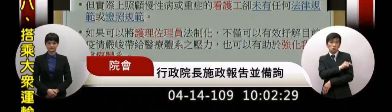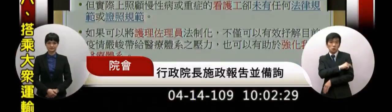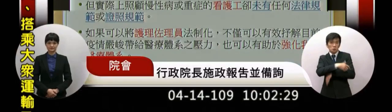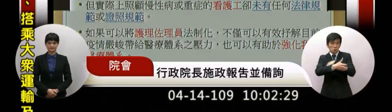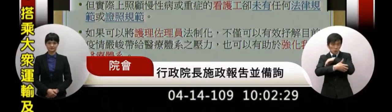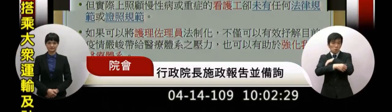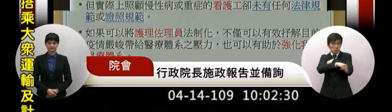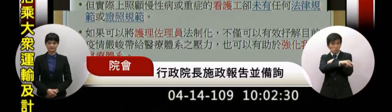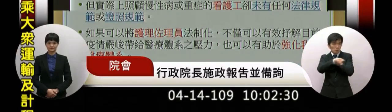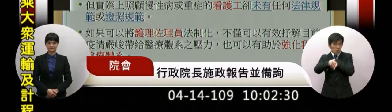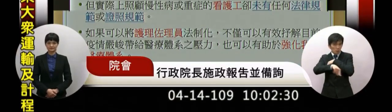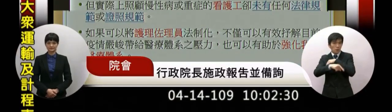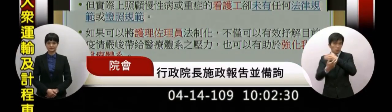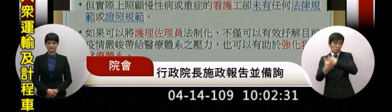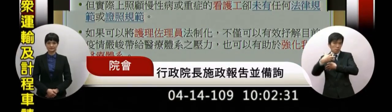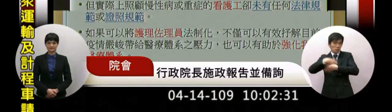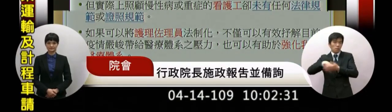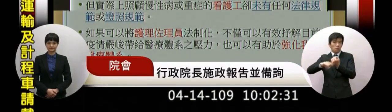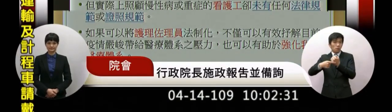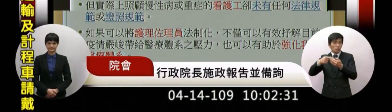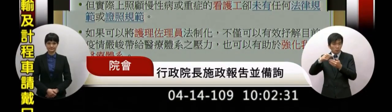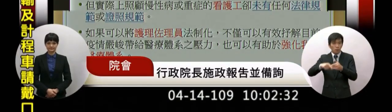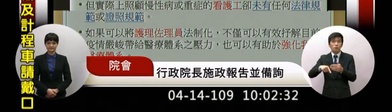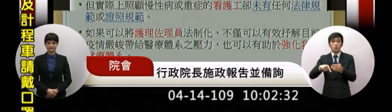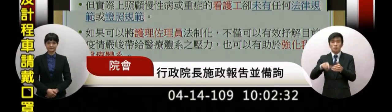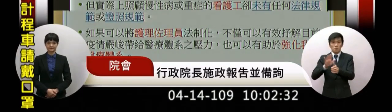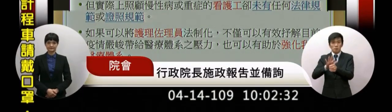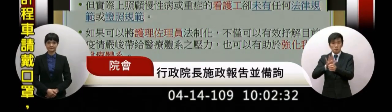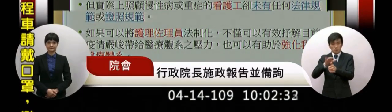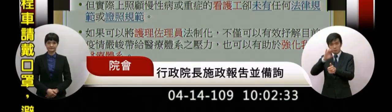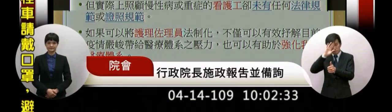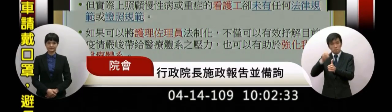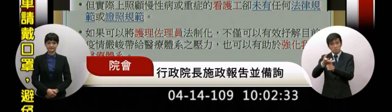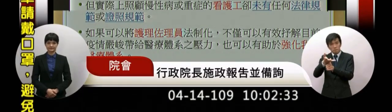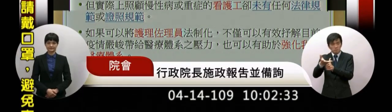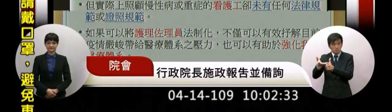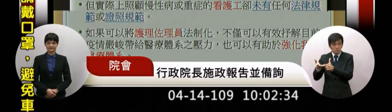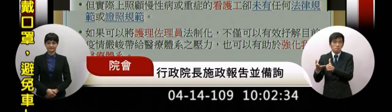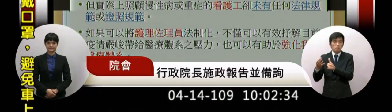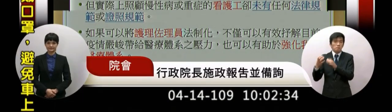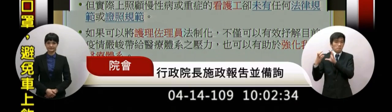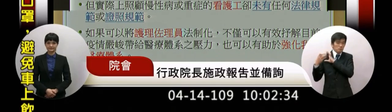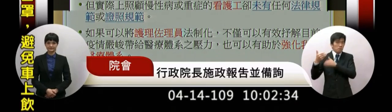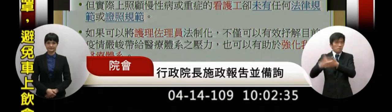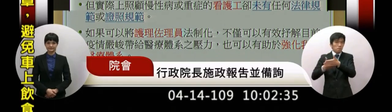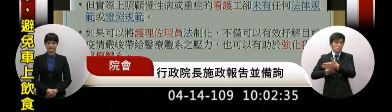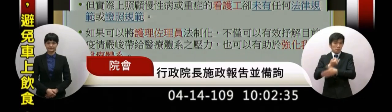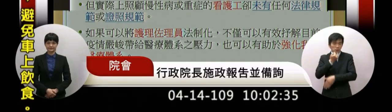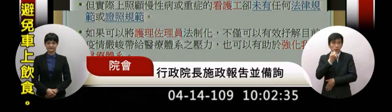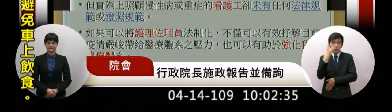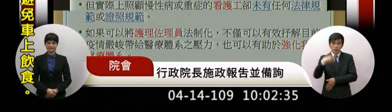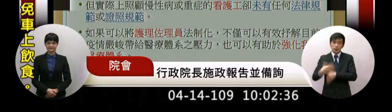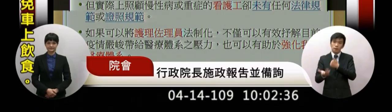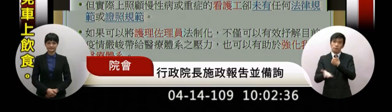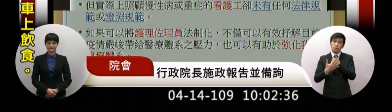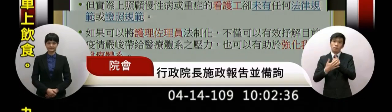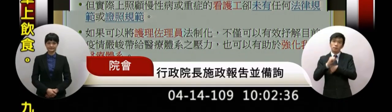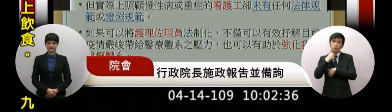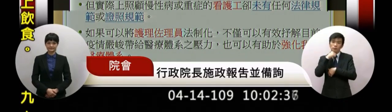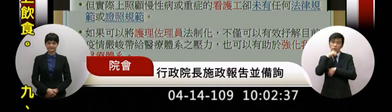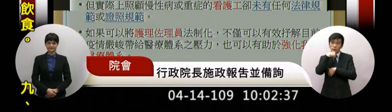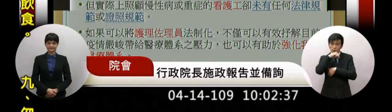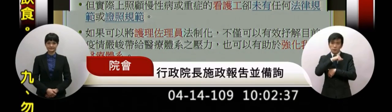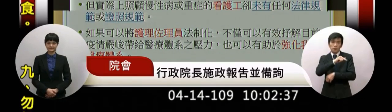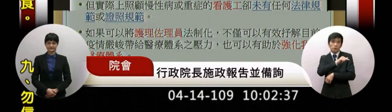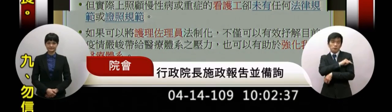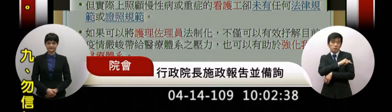仅可以有效地纾解目前以疫情严峻带来的医疗体系的压力，也助于我国强化呢这个医